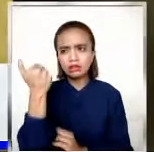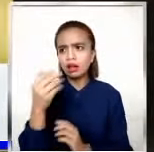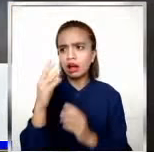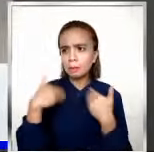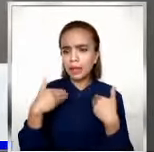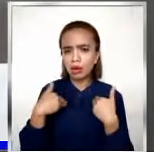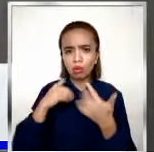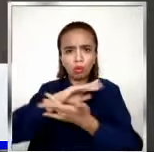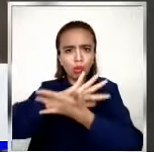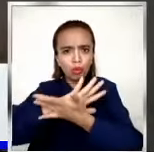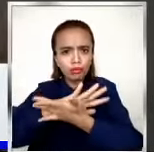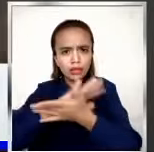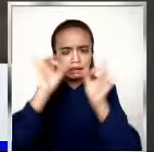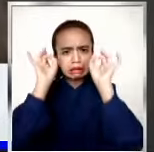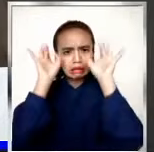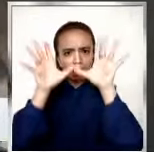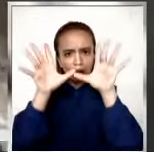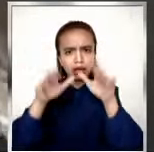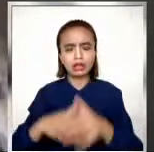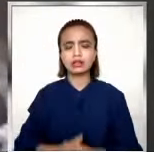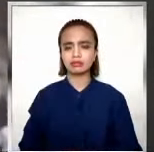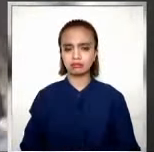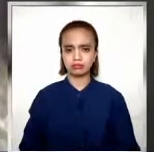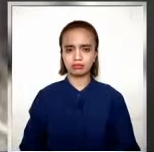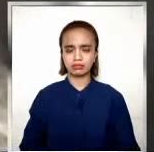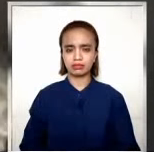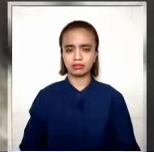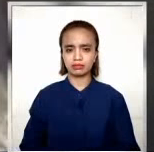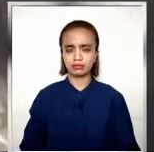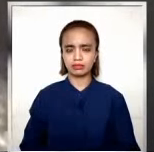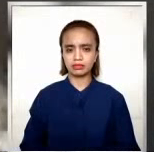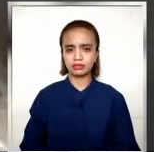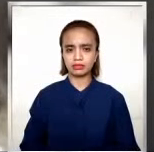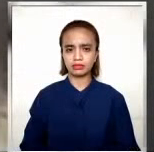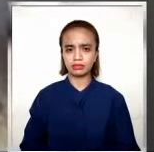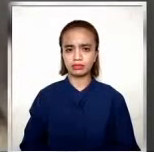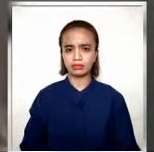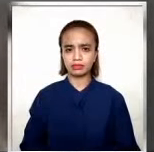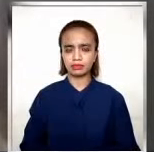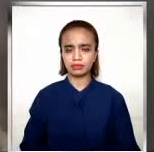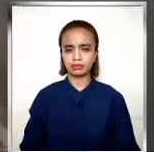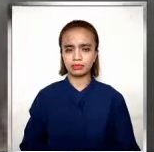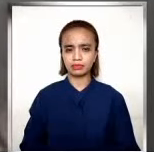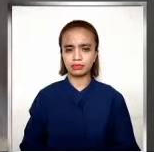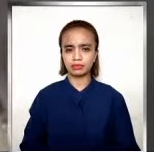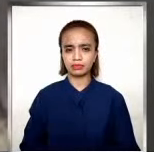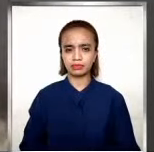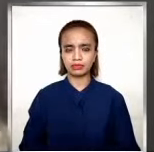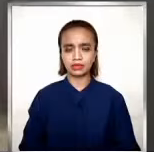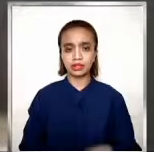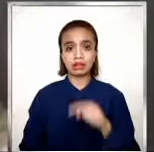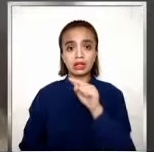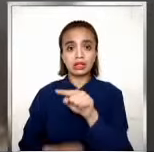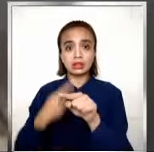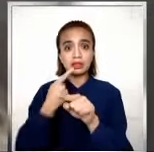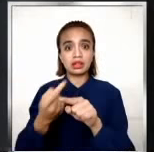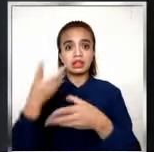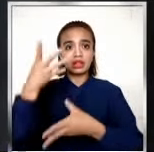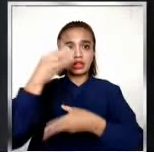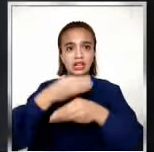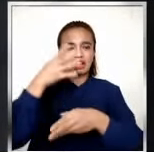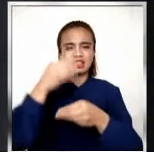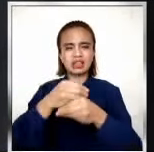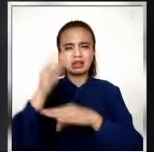Labor. Labor. Ito daw ang dagdag na kalbaryo ngayong pandemya